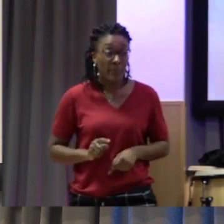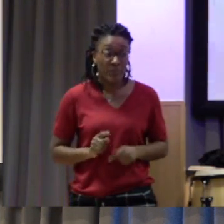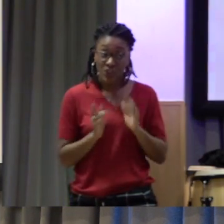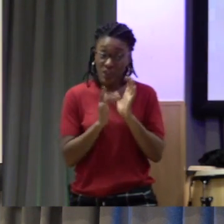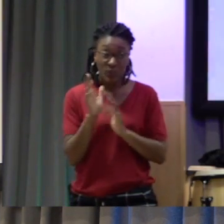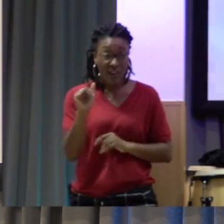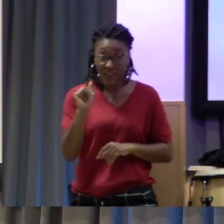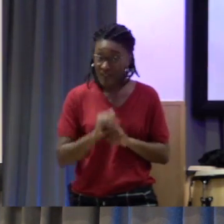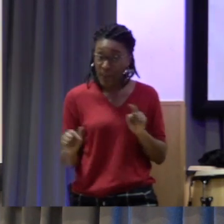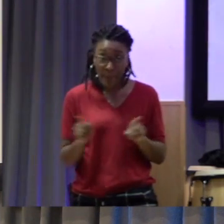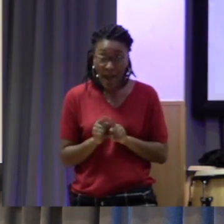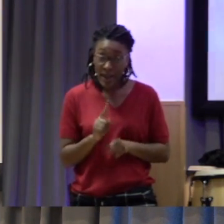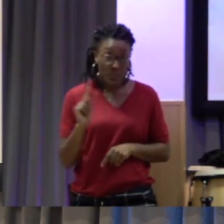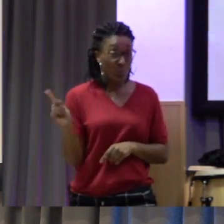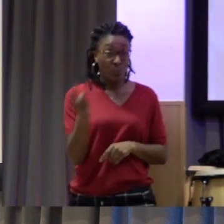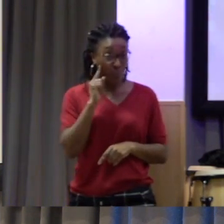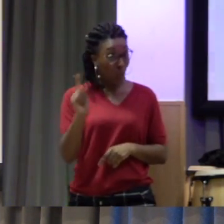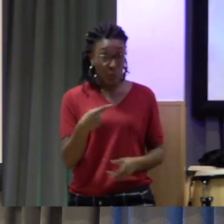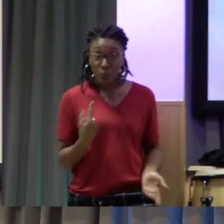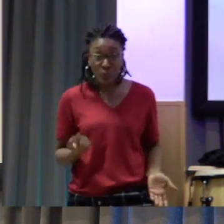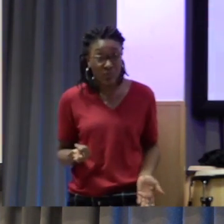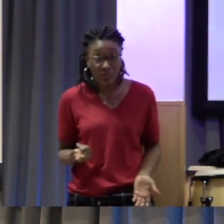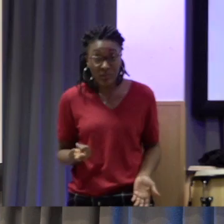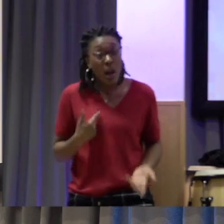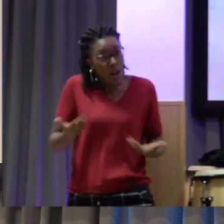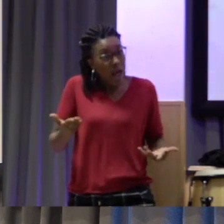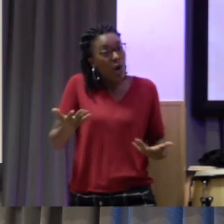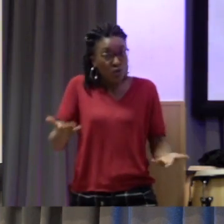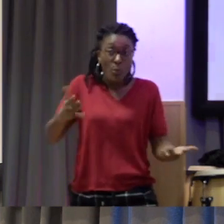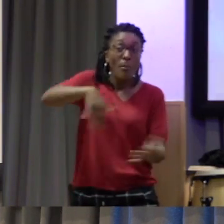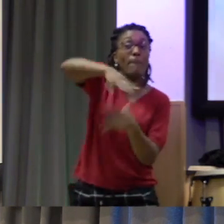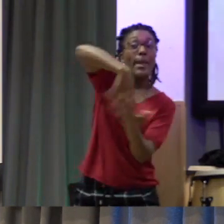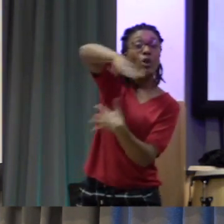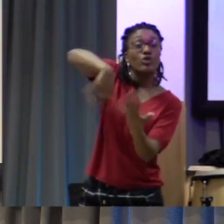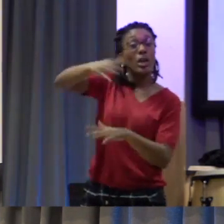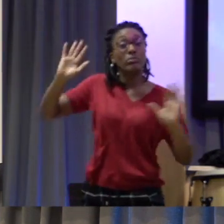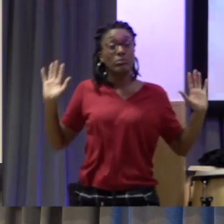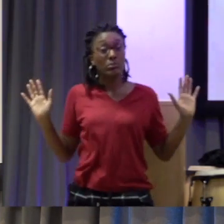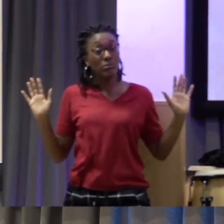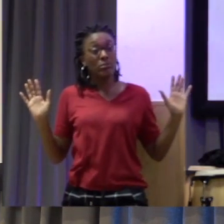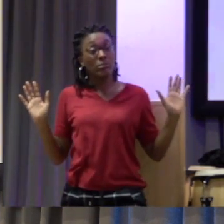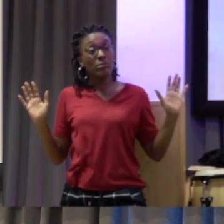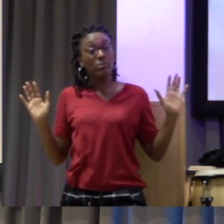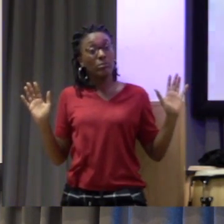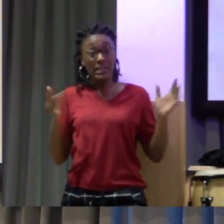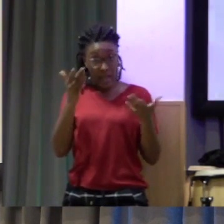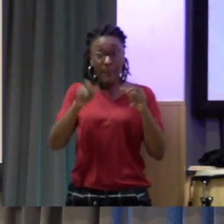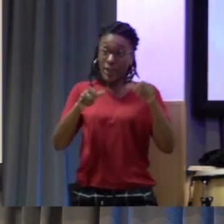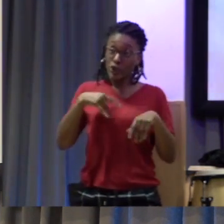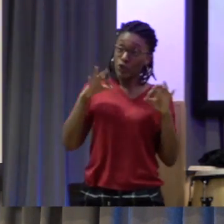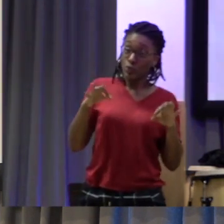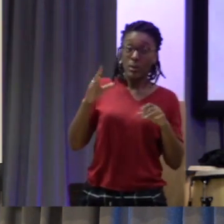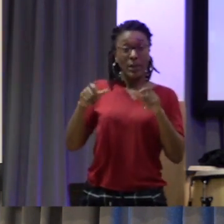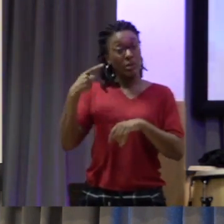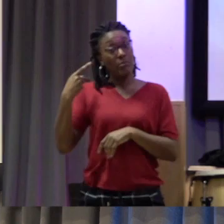Tous ces exemples, chers frères, nous montrent le principe du mélange. C'est-à-dire que le royaume aujourd'hui est donc comparé de justes et de